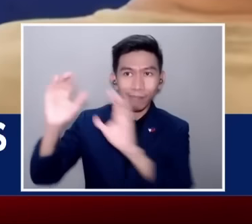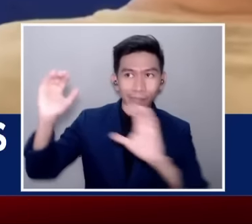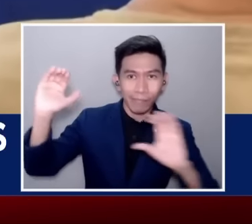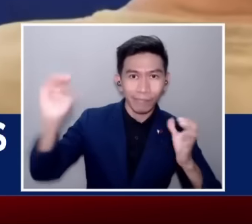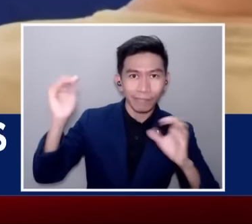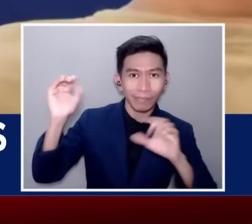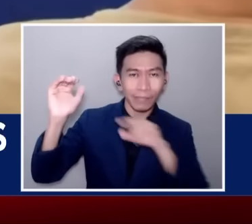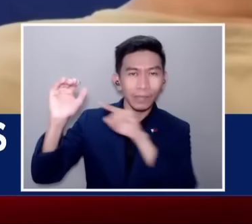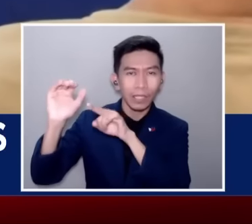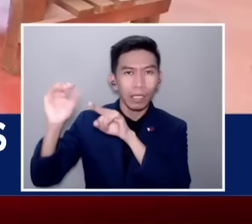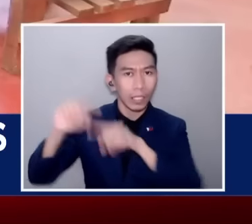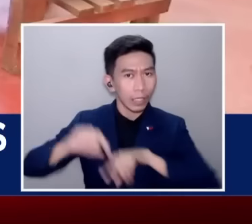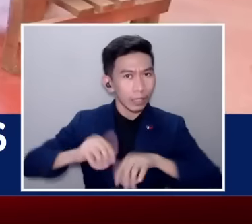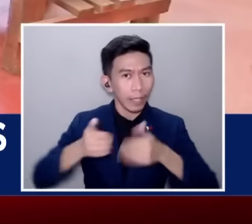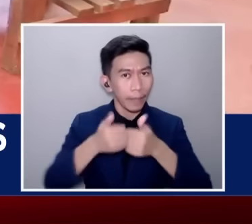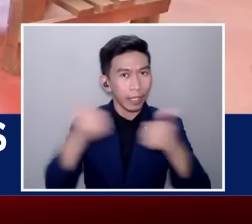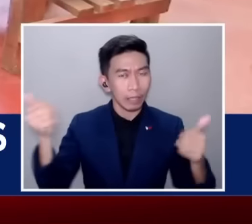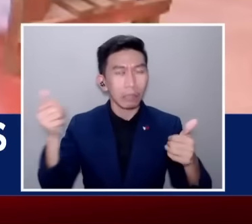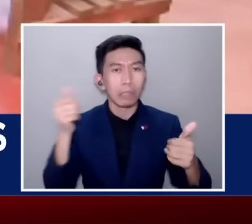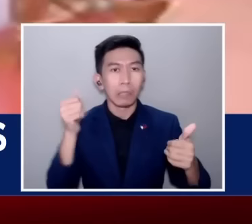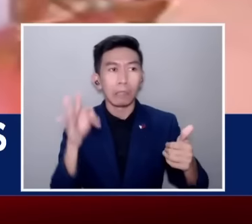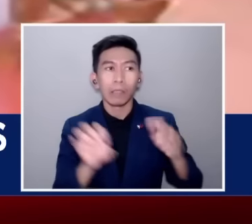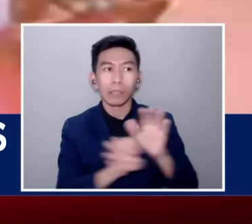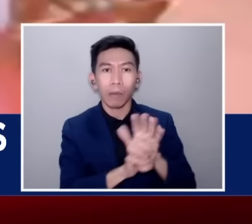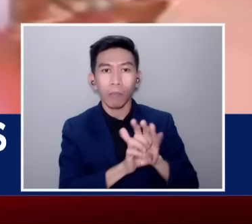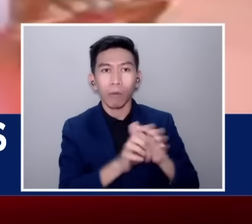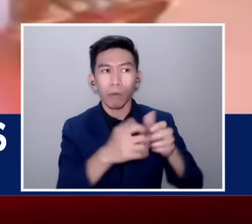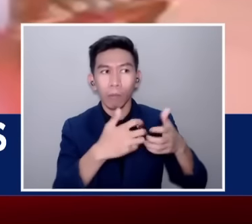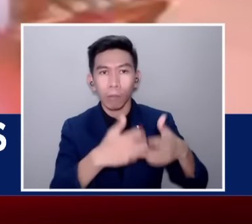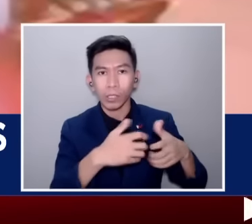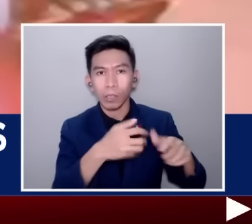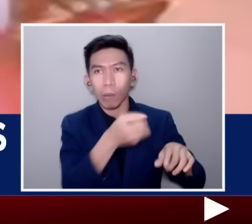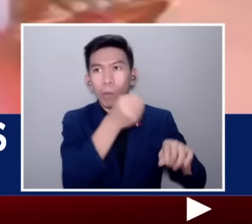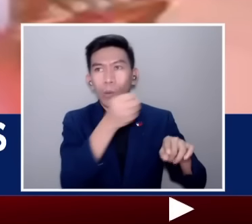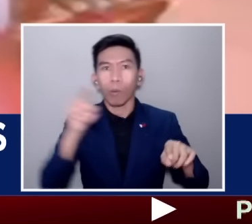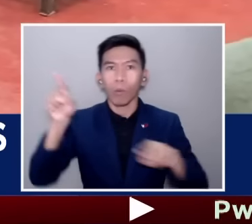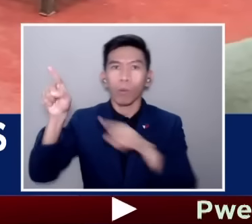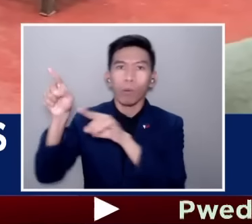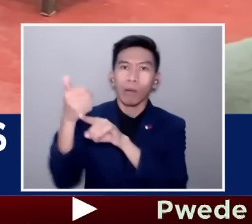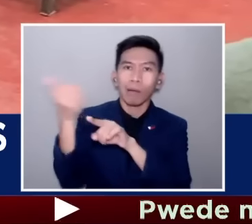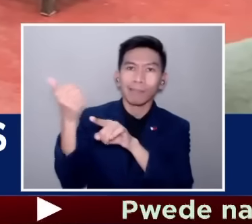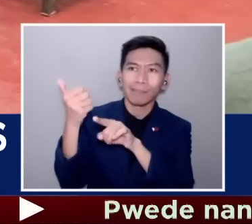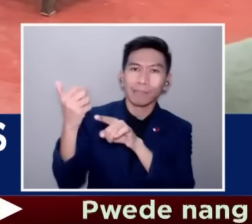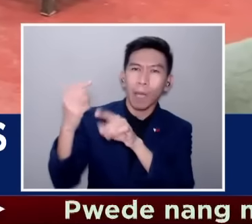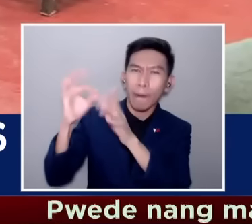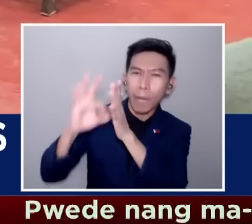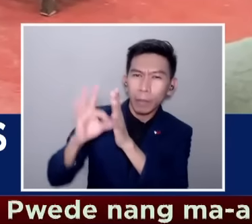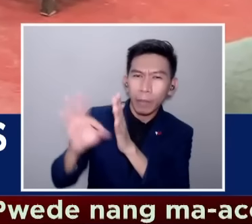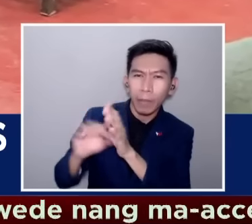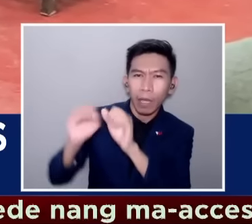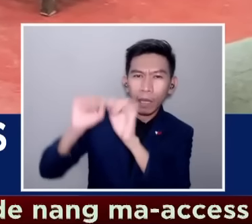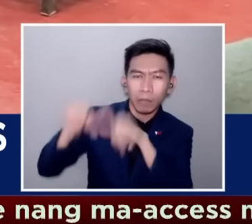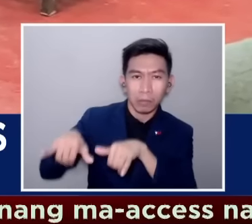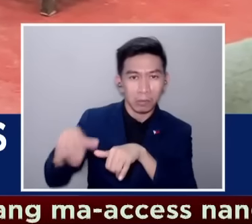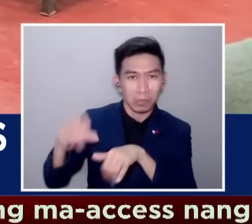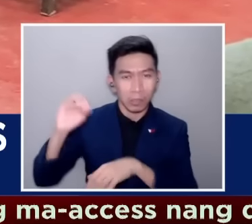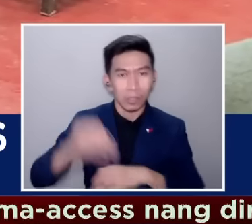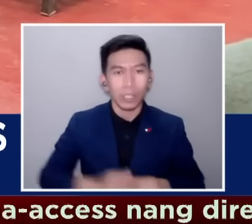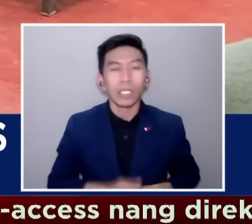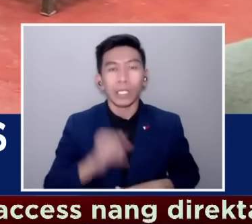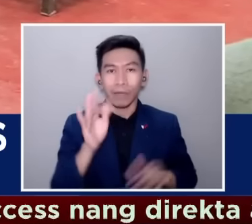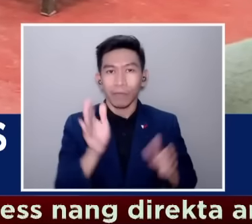wala nang makuhang resulta sa transparency server. Nako, hindi po totoo yan. Ang isang presinto na nanggaling sa isang bayan, pag nagpadala po yan ng